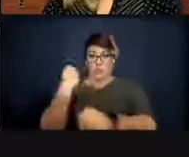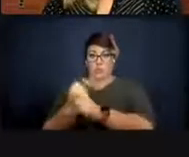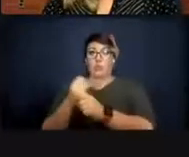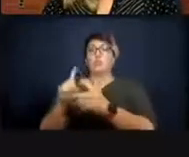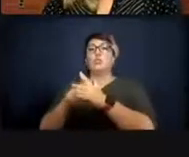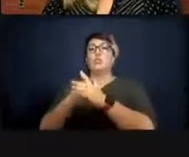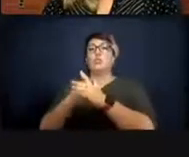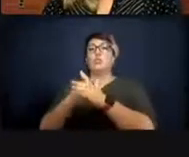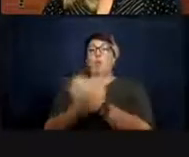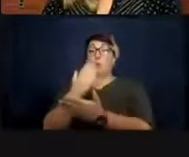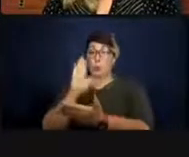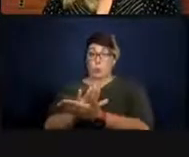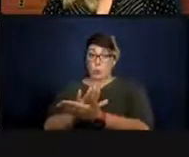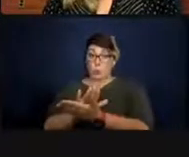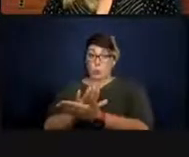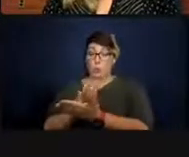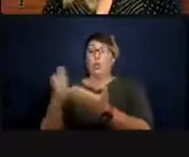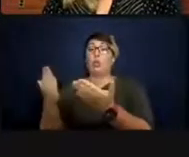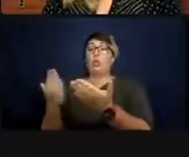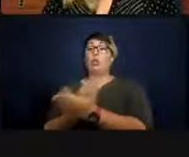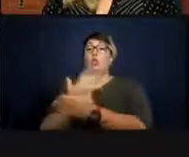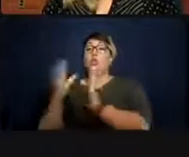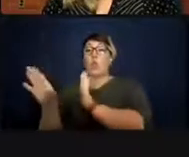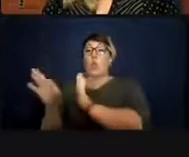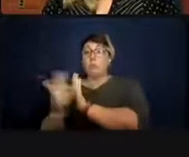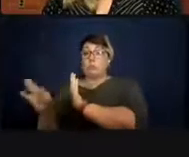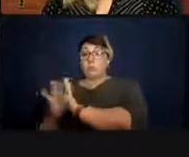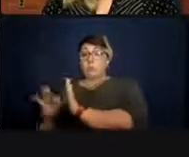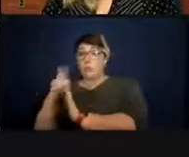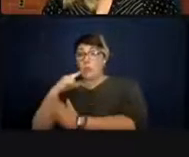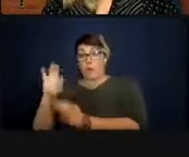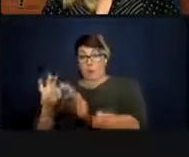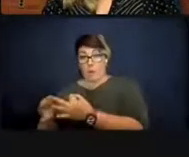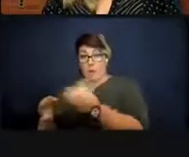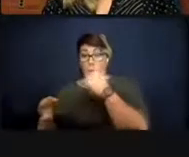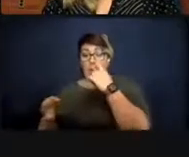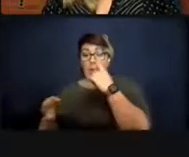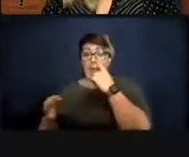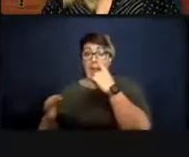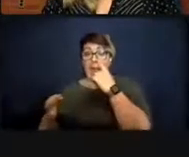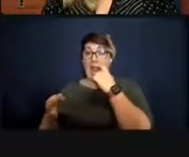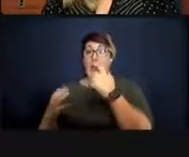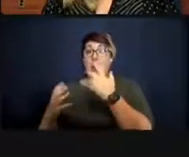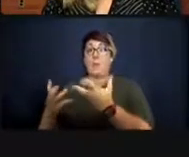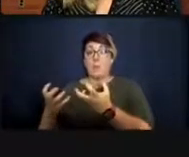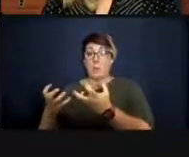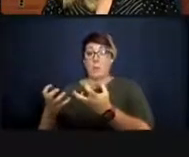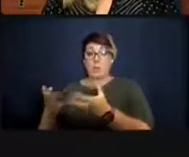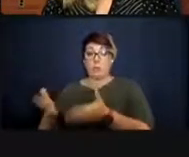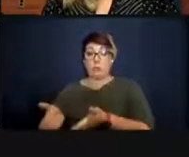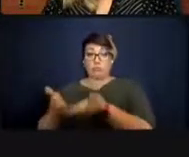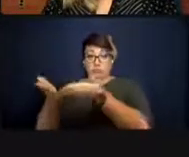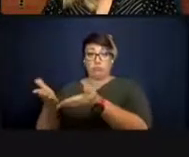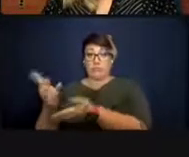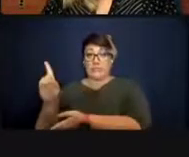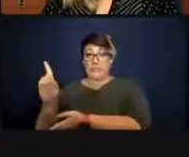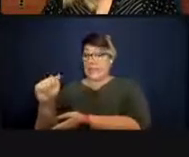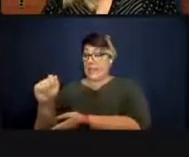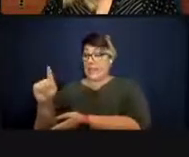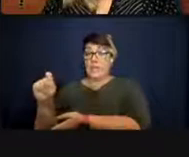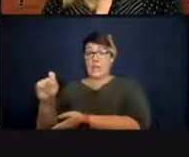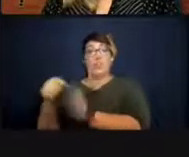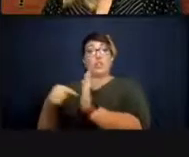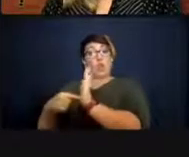sana. Tuna mwaka kwanza shule kwa familia nyingi. Hata hivyo, tutawaletea